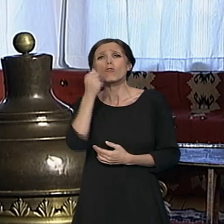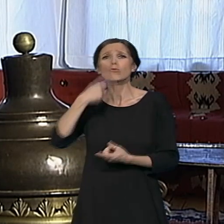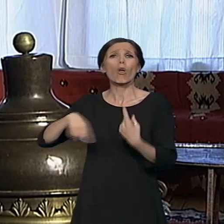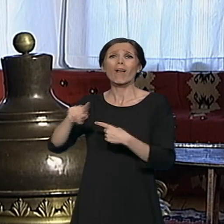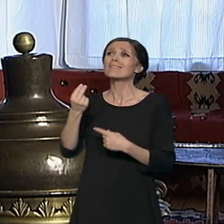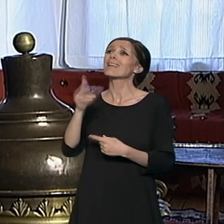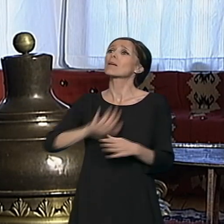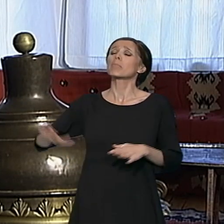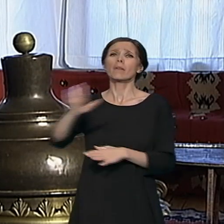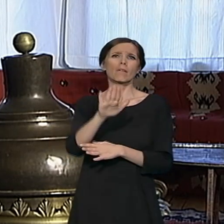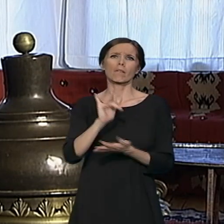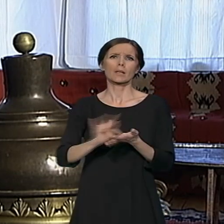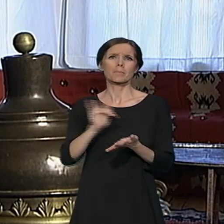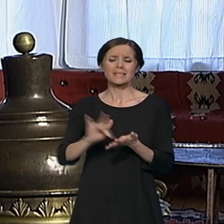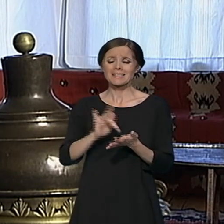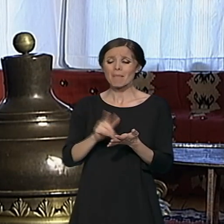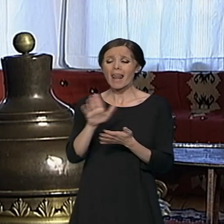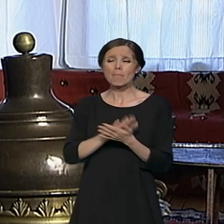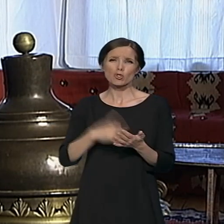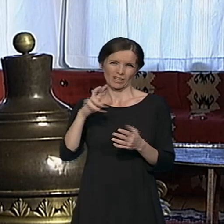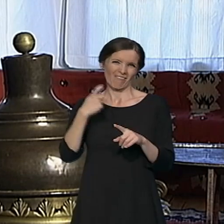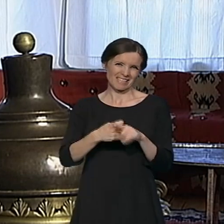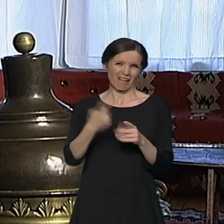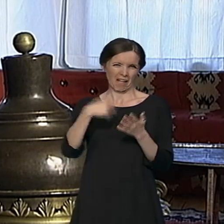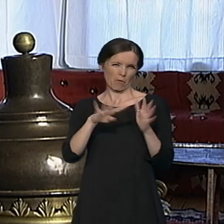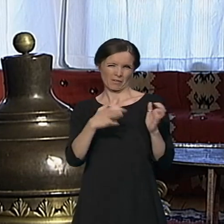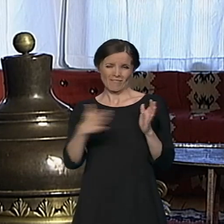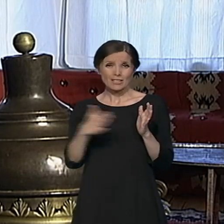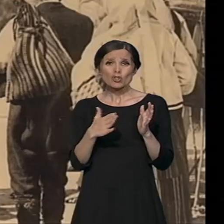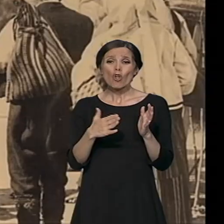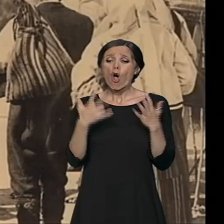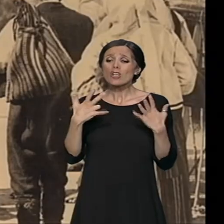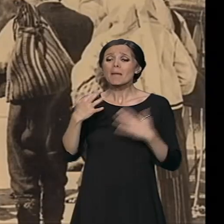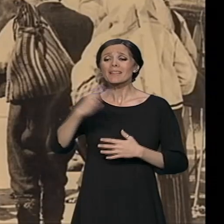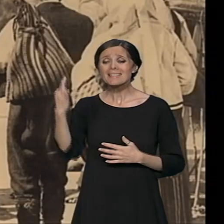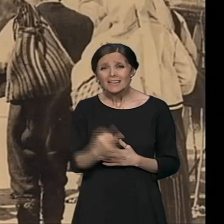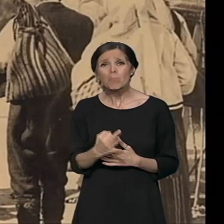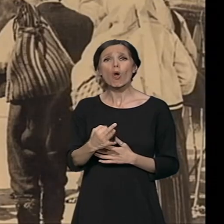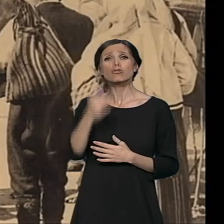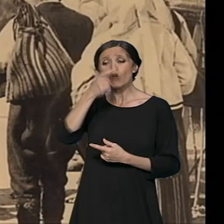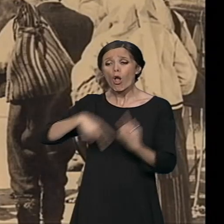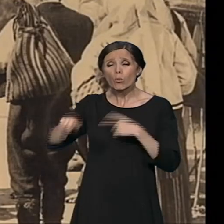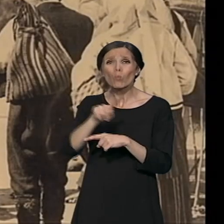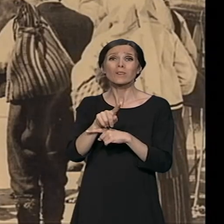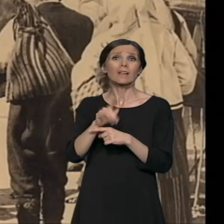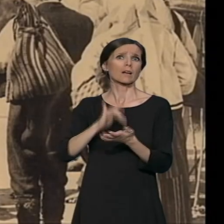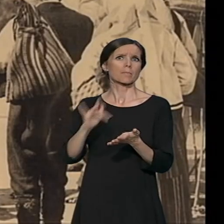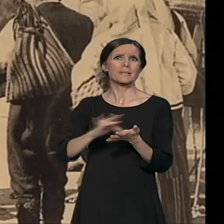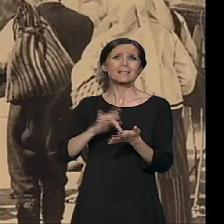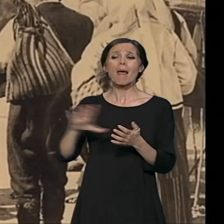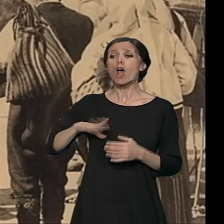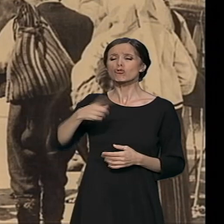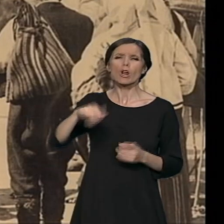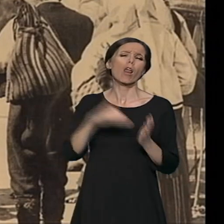mi imamo 80% još uvek nepismenih građana u Srbiji. Kod žena taj procenat je još gori,